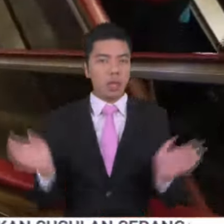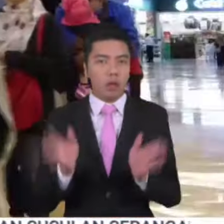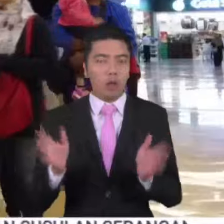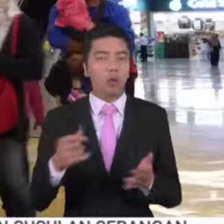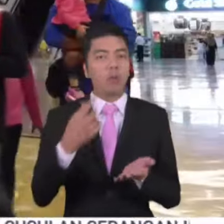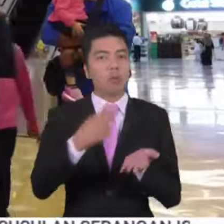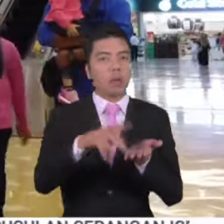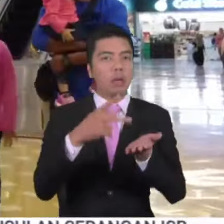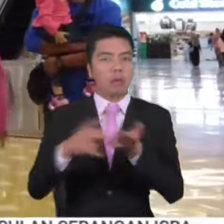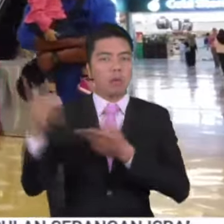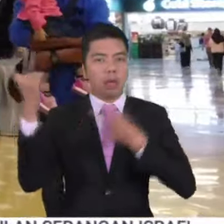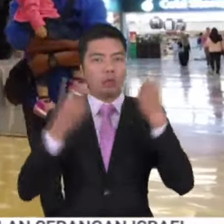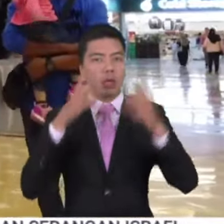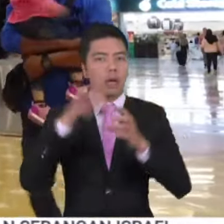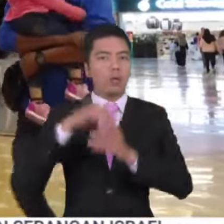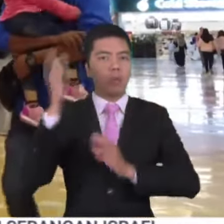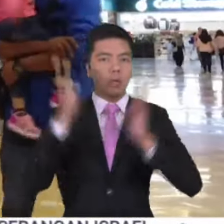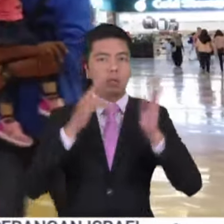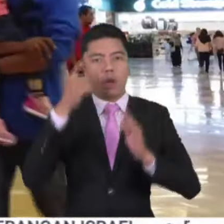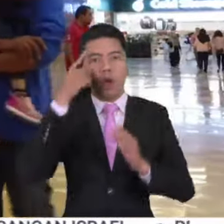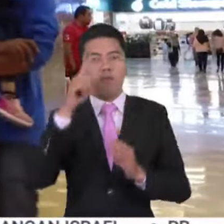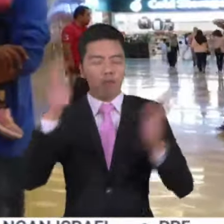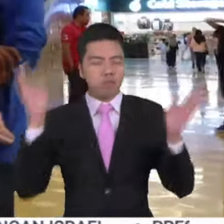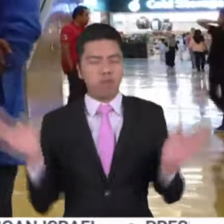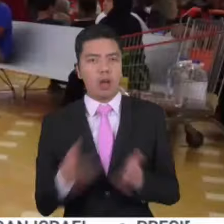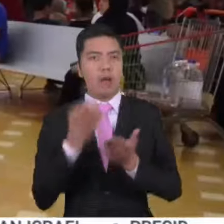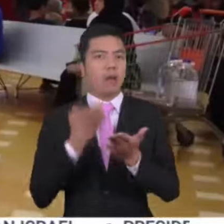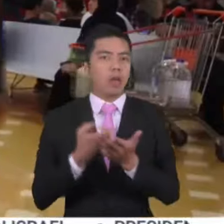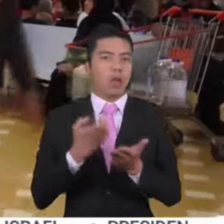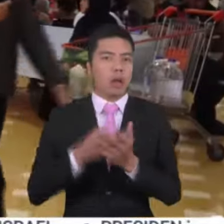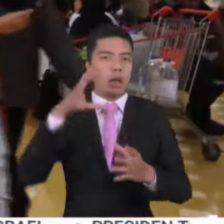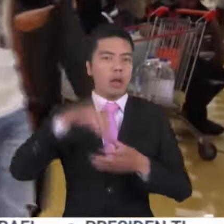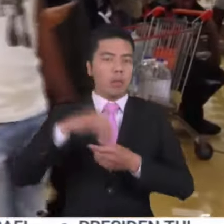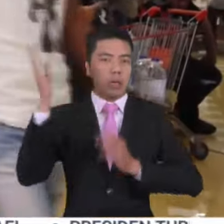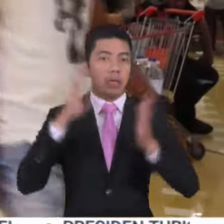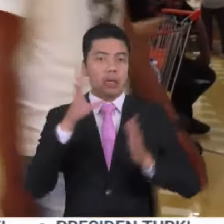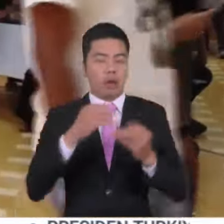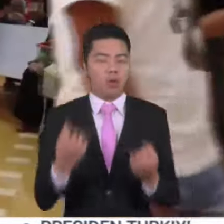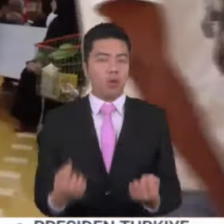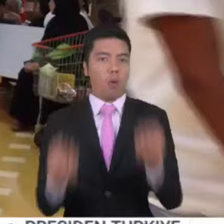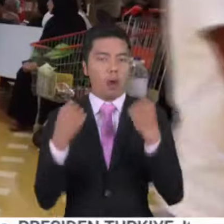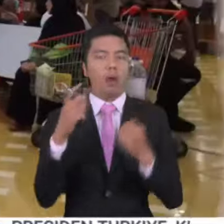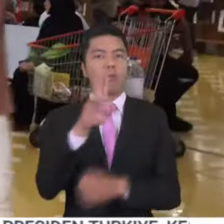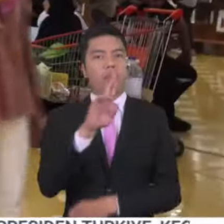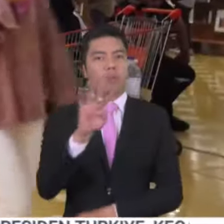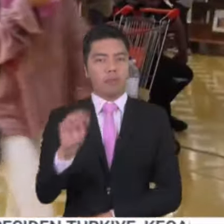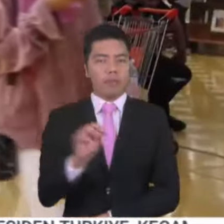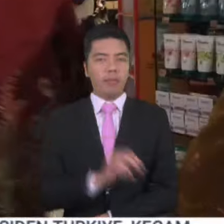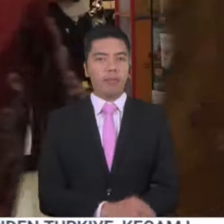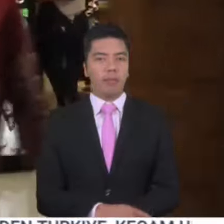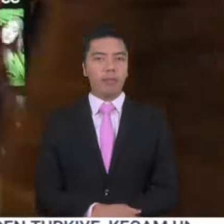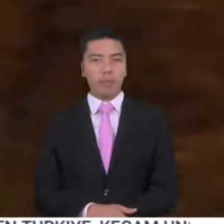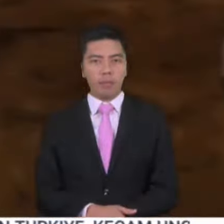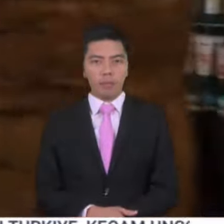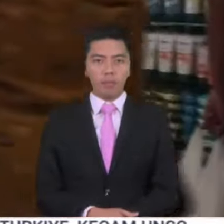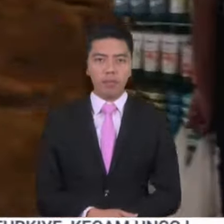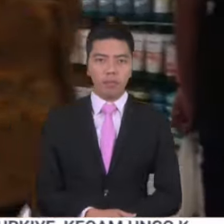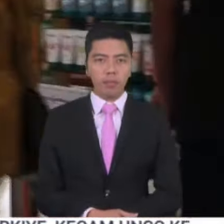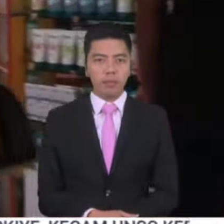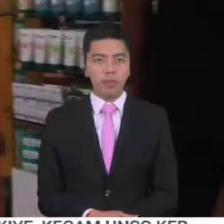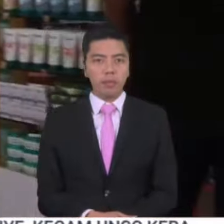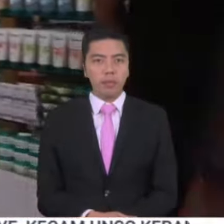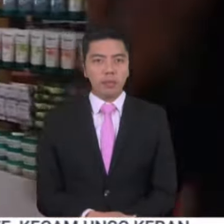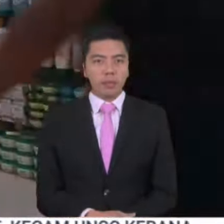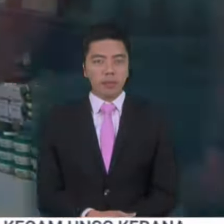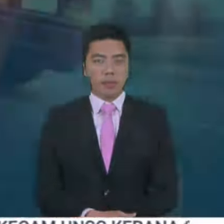berbelanja dan melancong dalam negara sebagai usaha merancakkan ekonomi domestik dan mengukuhkan lagi mata wang negara.